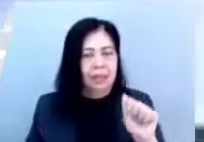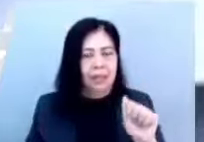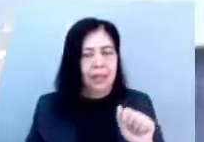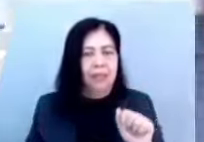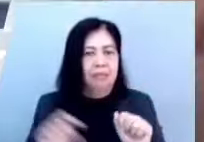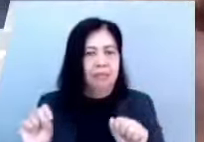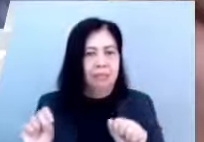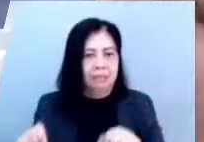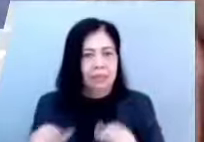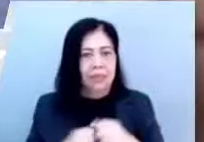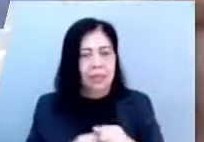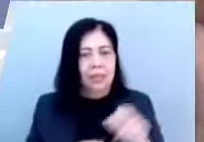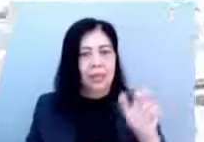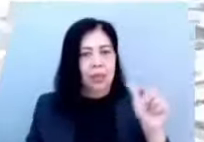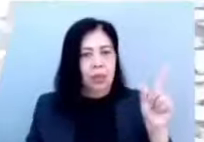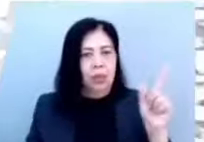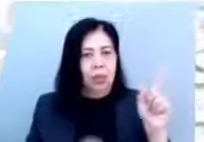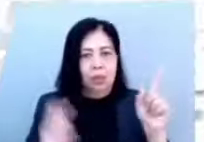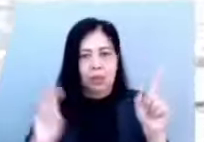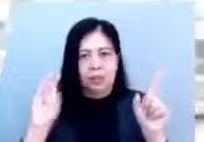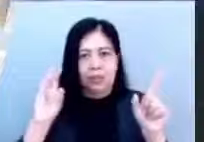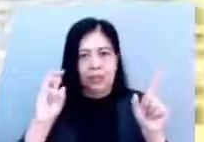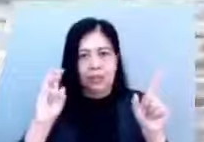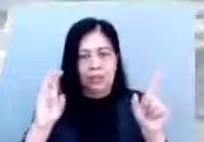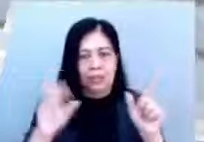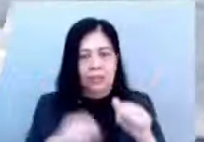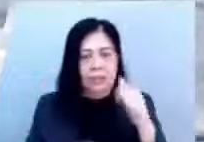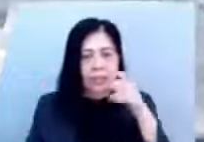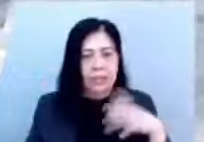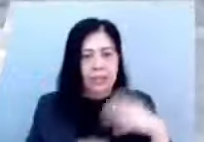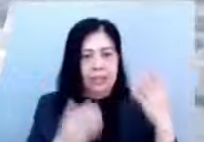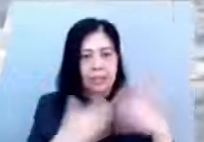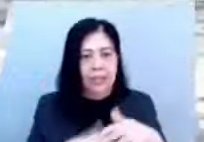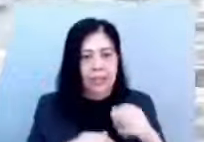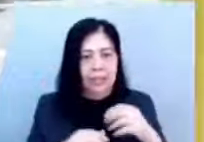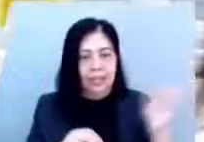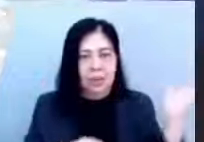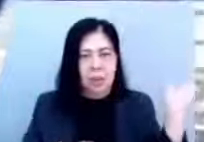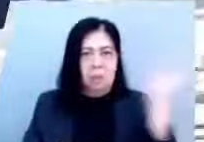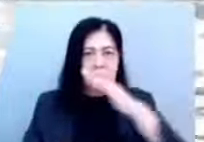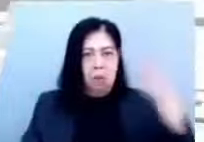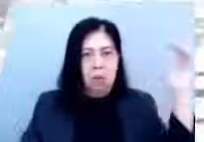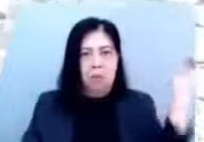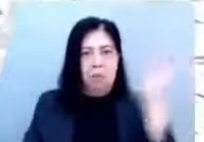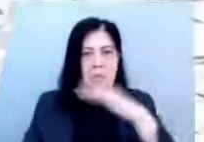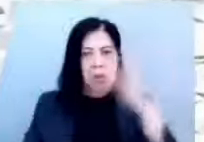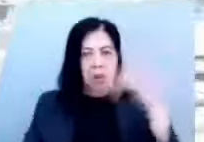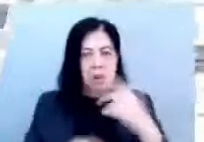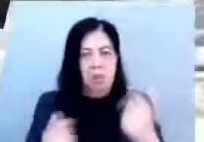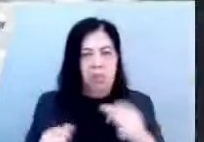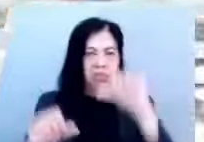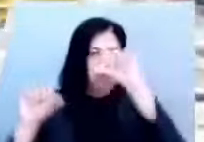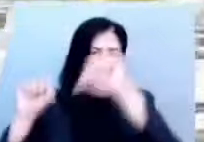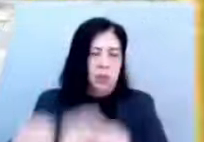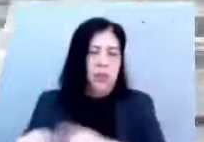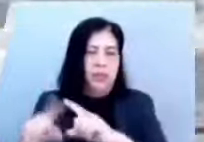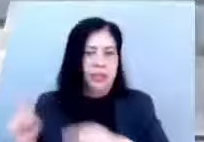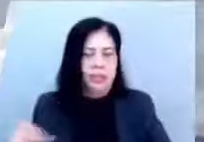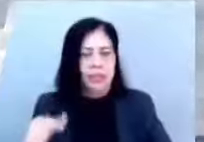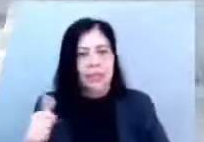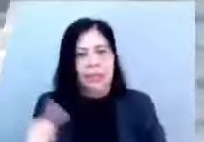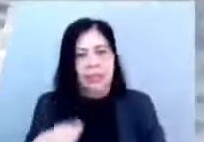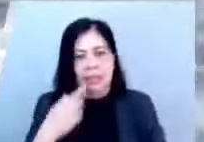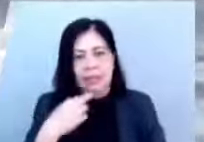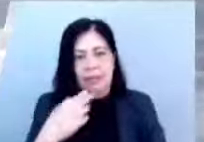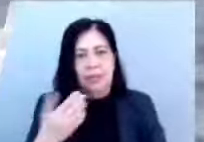sa score na 21-16. Ang Lady Knights nagpakawala ng mga spikes na bumuta sa depensa ng Lady Red Spikers na muntik pang